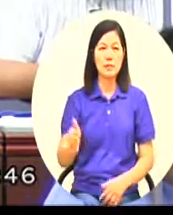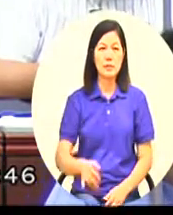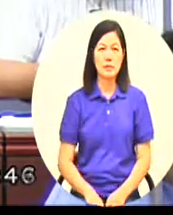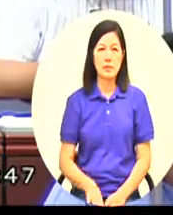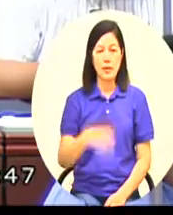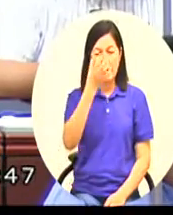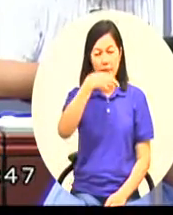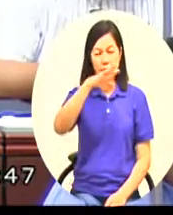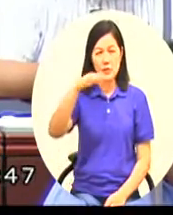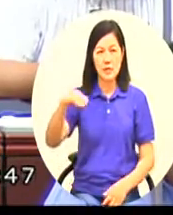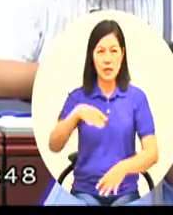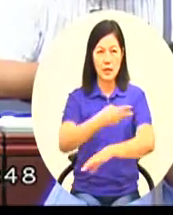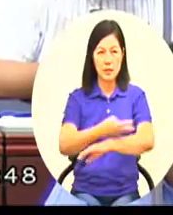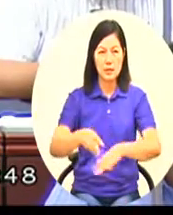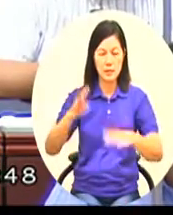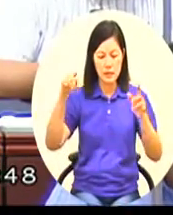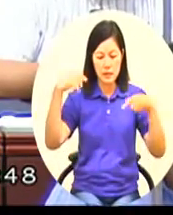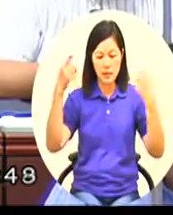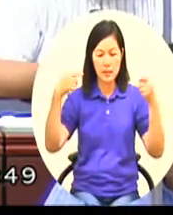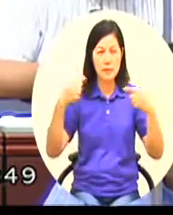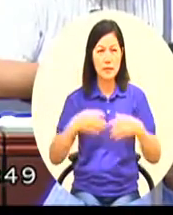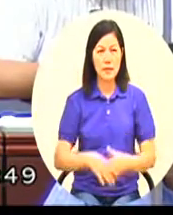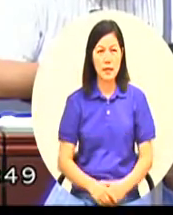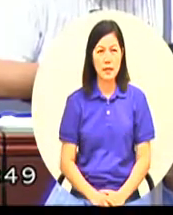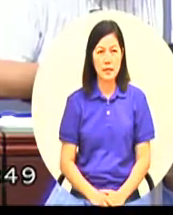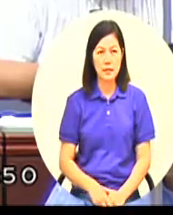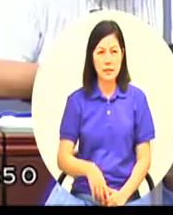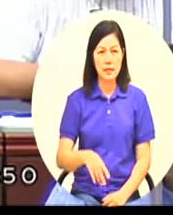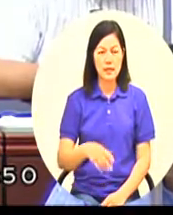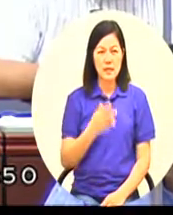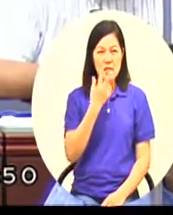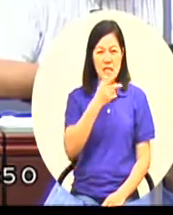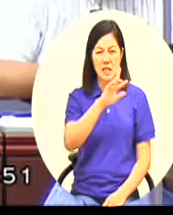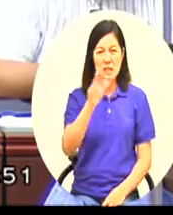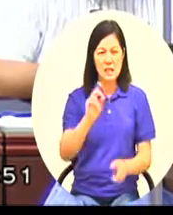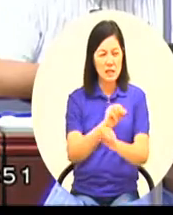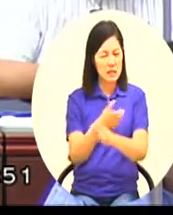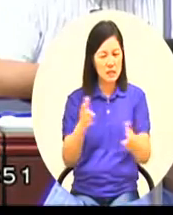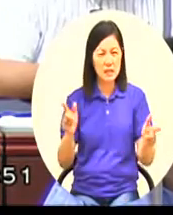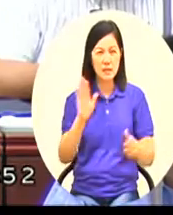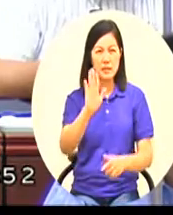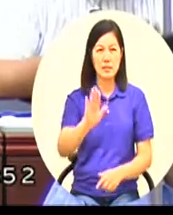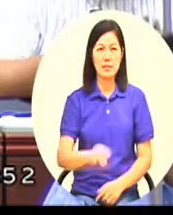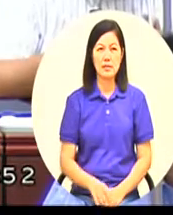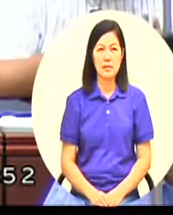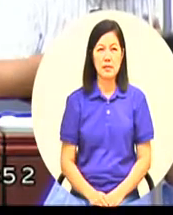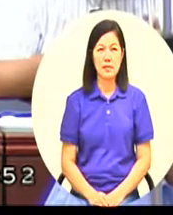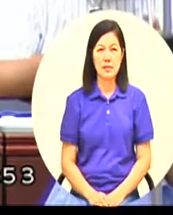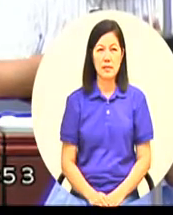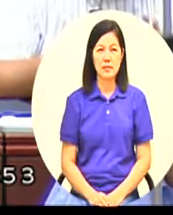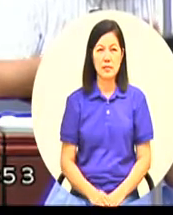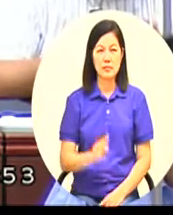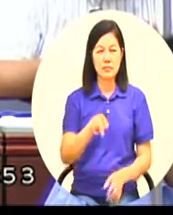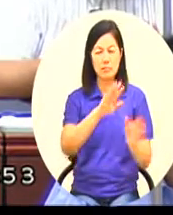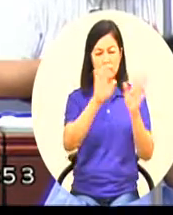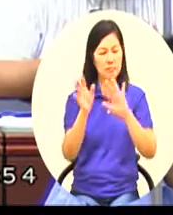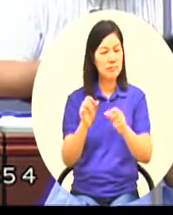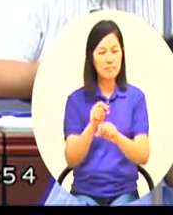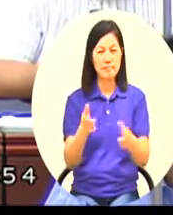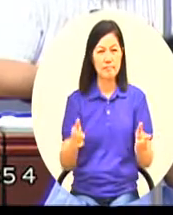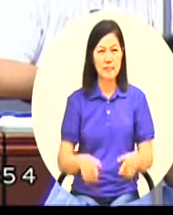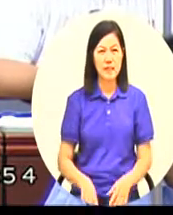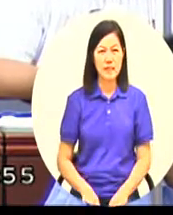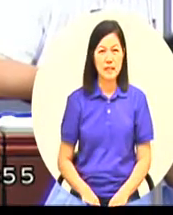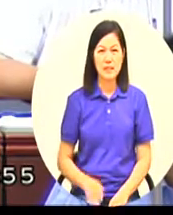山溪经常有一些不同颜色哈，如果有些不同，经常有些不同颜色的状况，那个都是偷